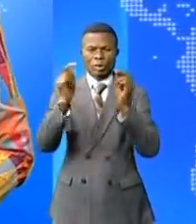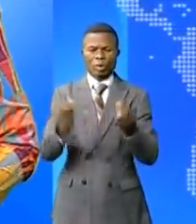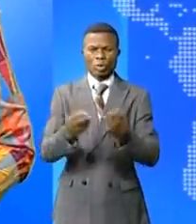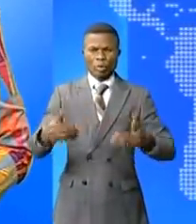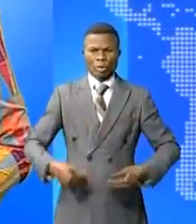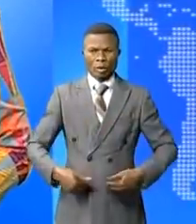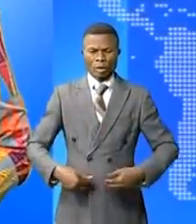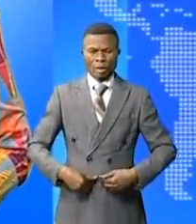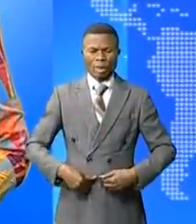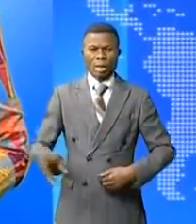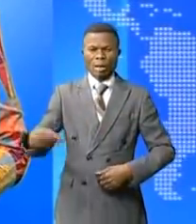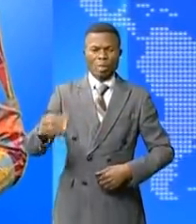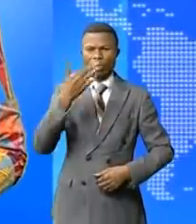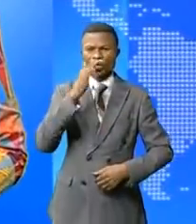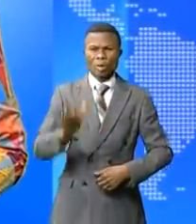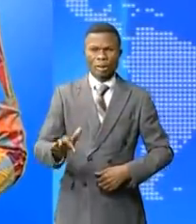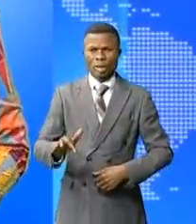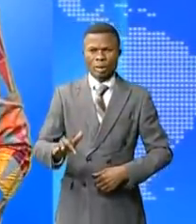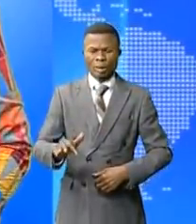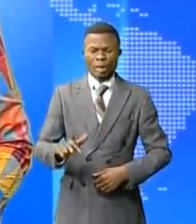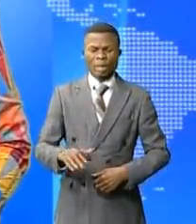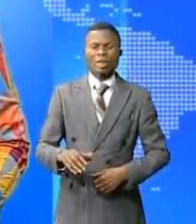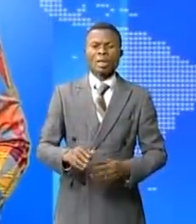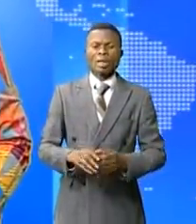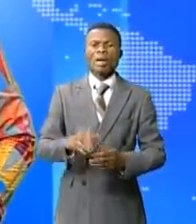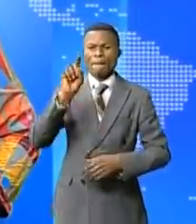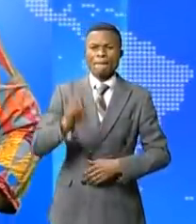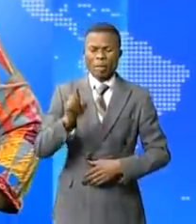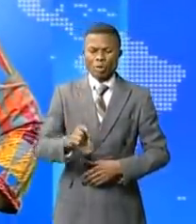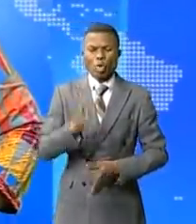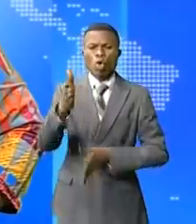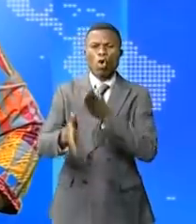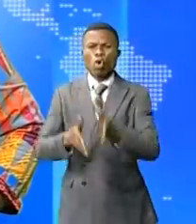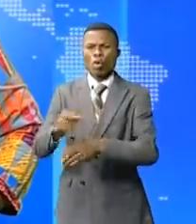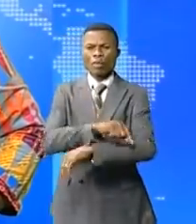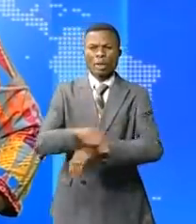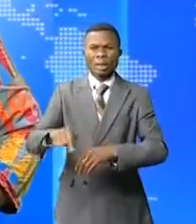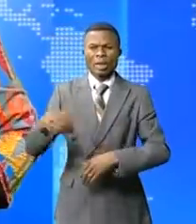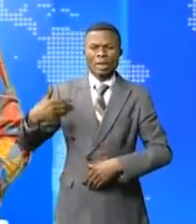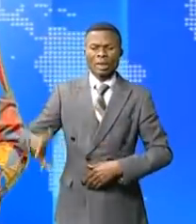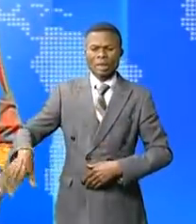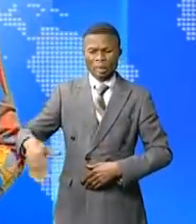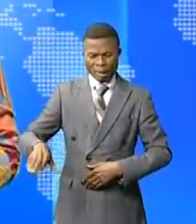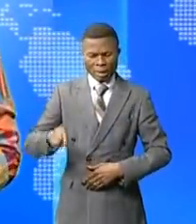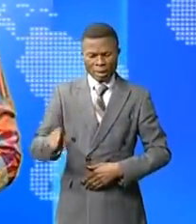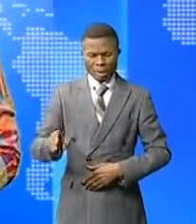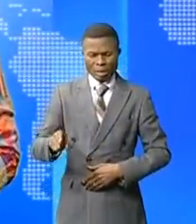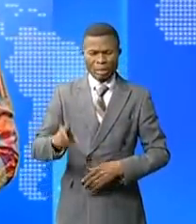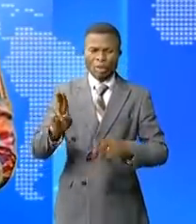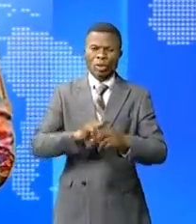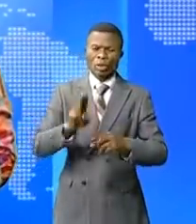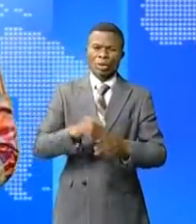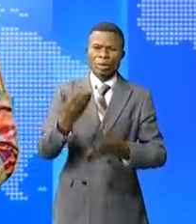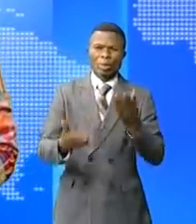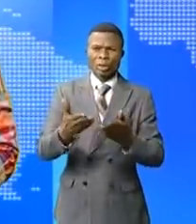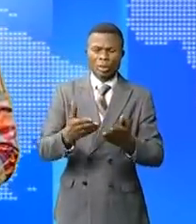jeunes à Kisangani a pris le goût de scroquer même dans la structure administrative de la province, utilisant soit